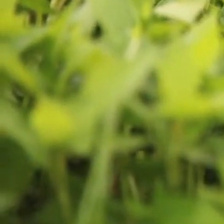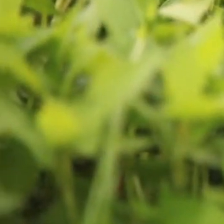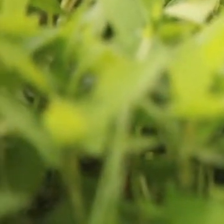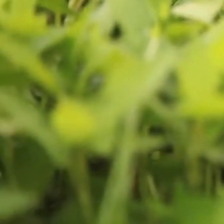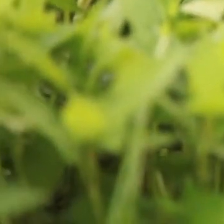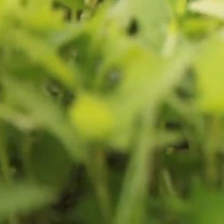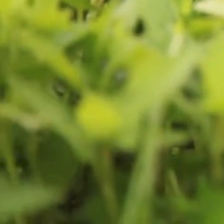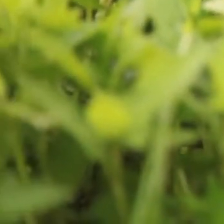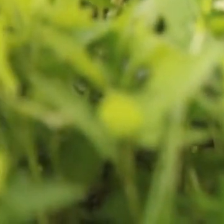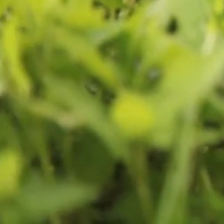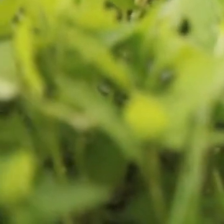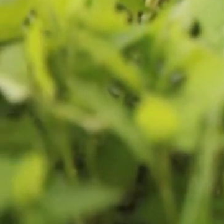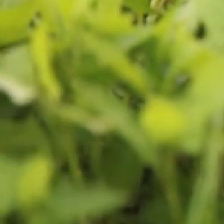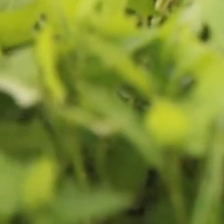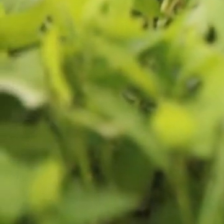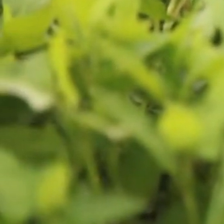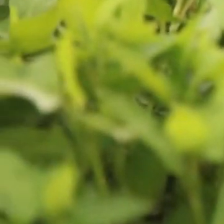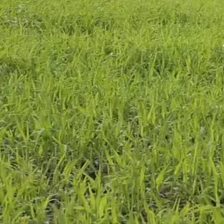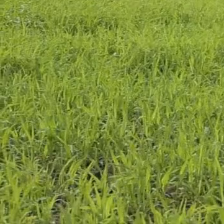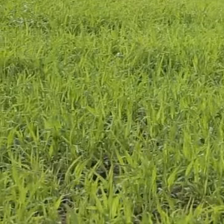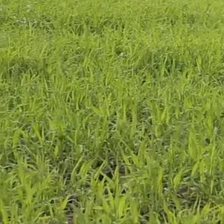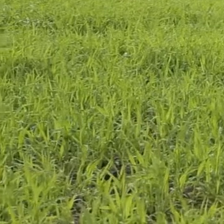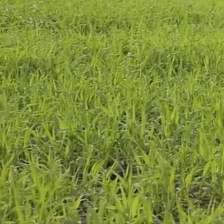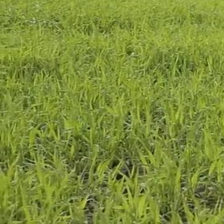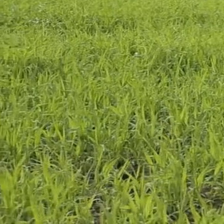빌레인거로 수